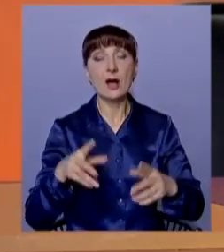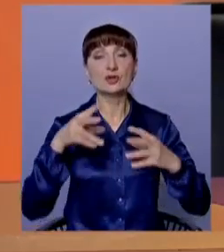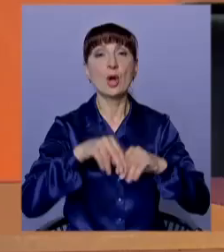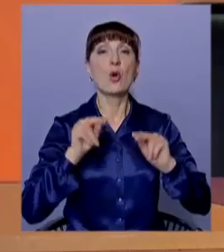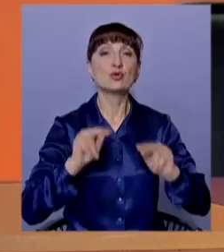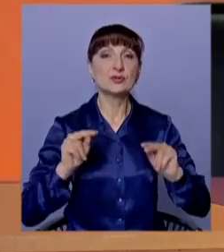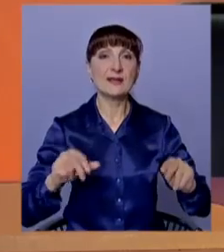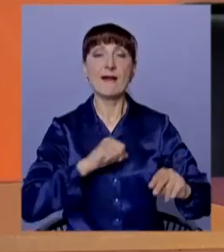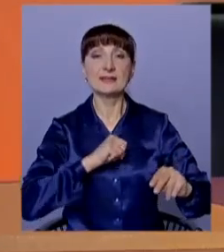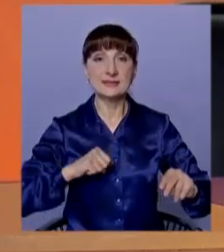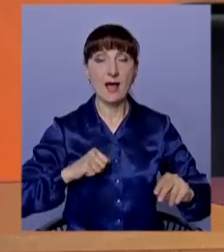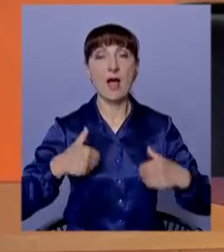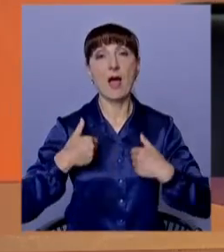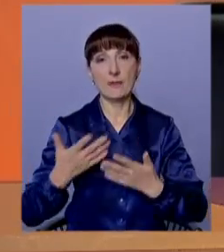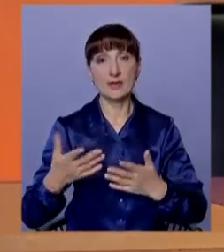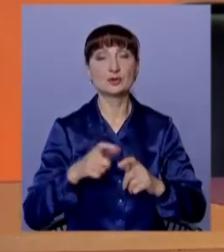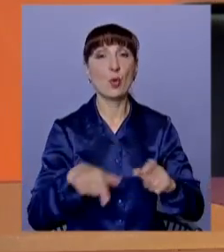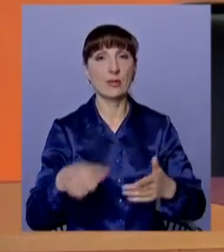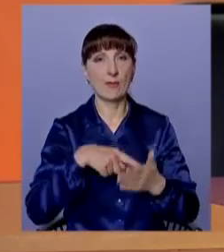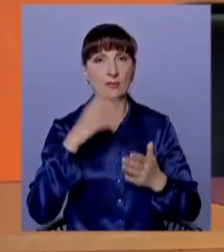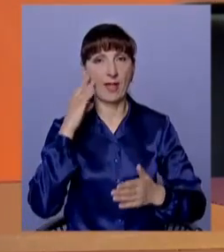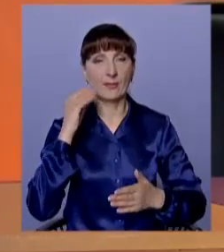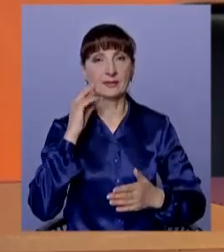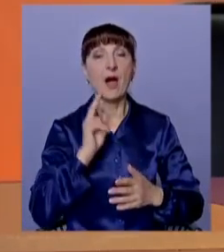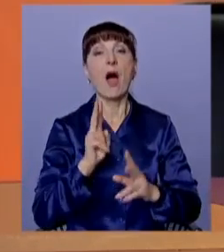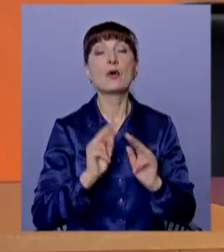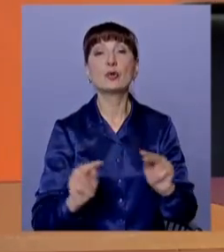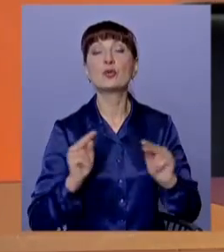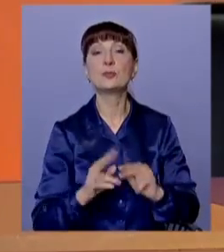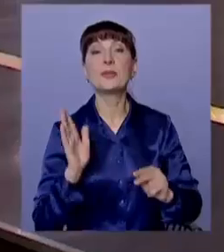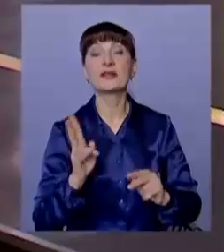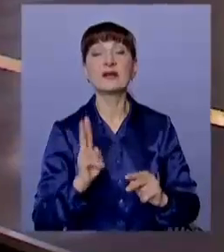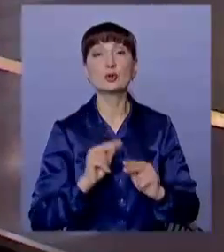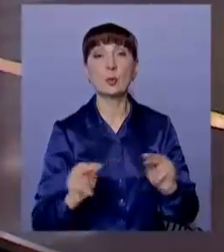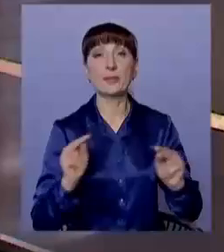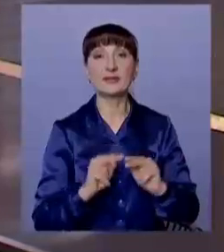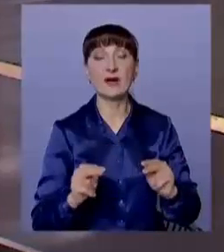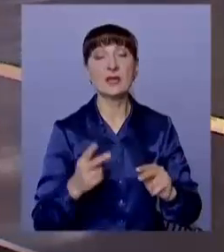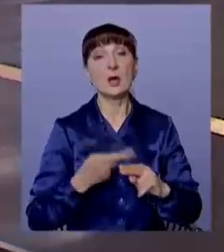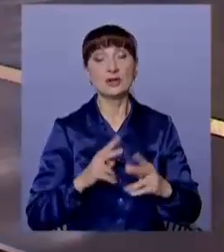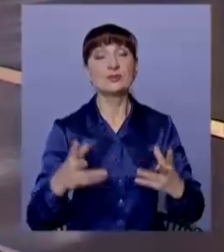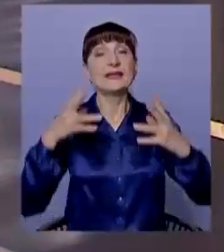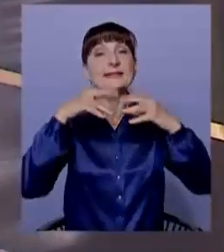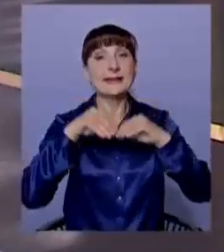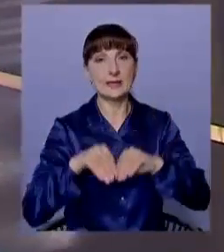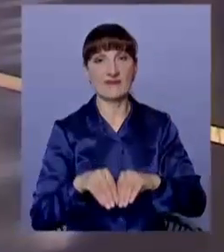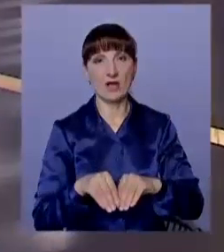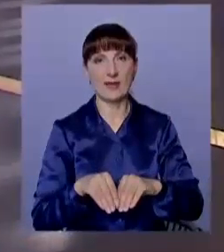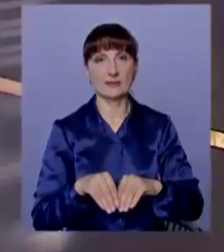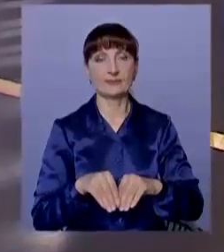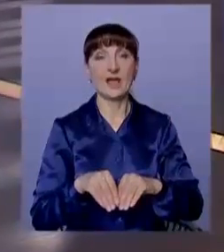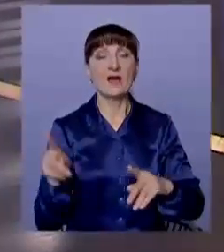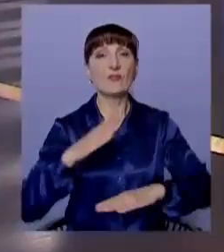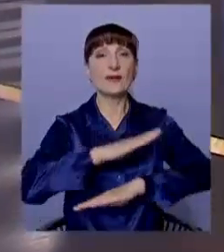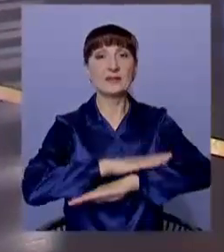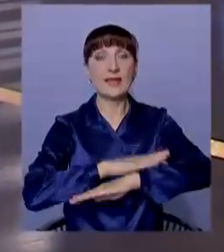учителя именно школ города Алматы. А кто преподавать будет этот предмет? Я же говорю, это будет интегрированный курс, он будет и в